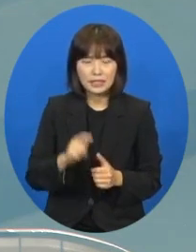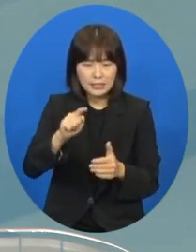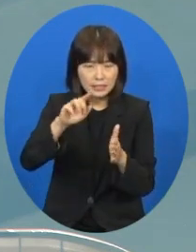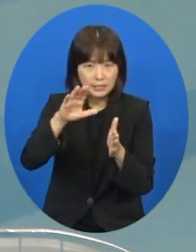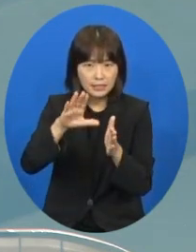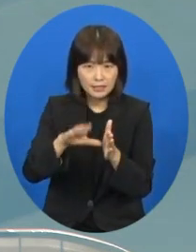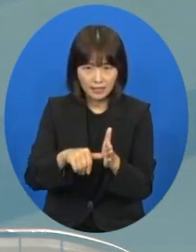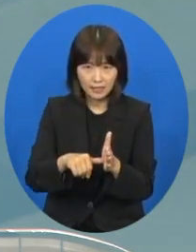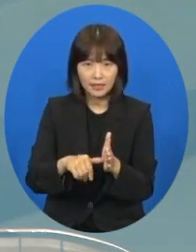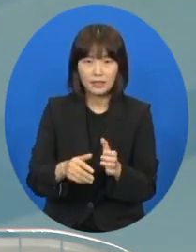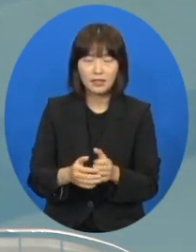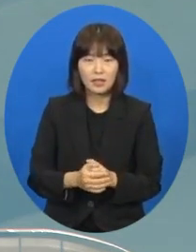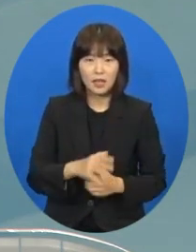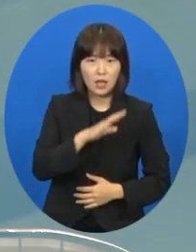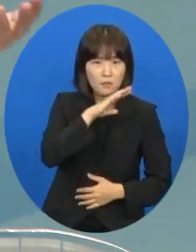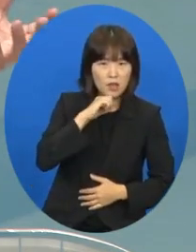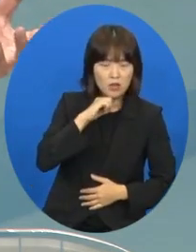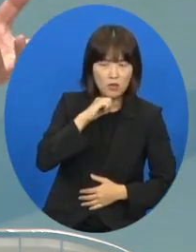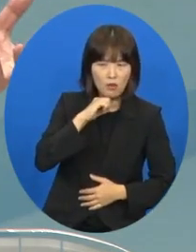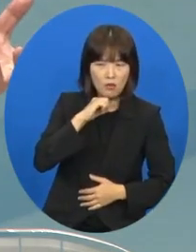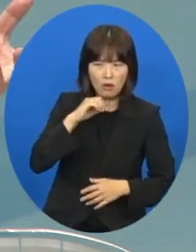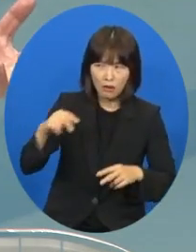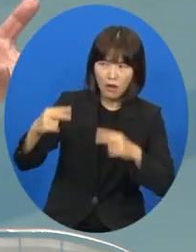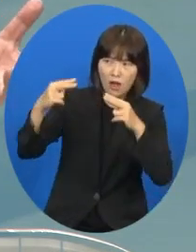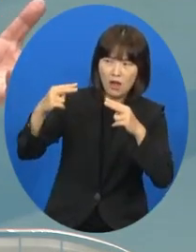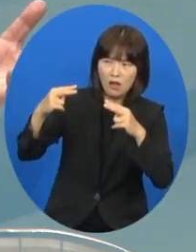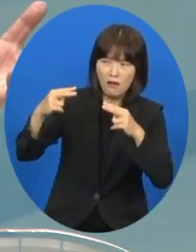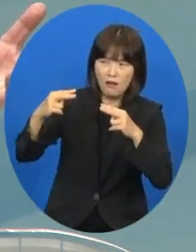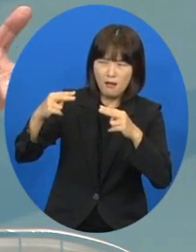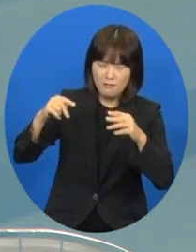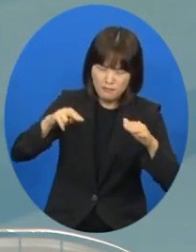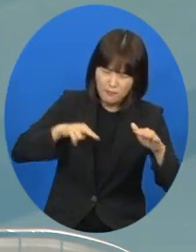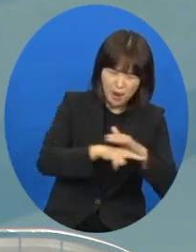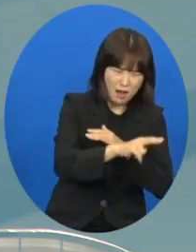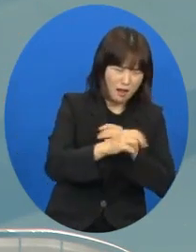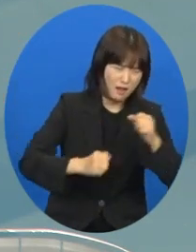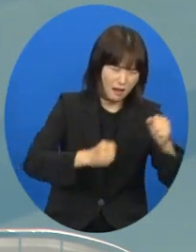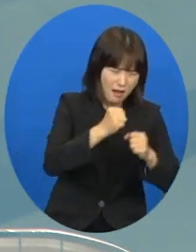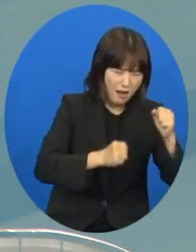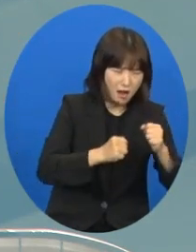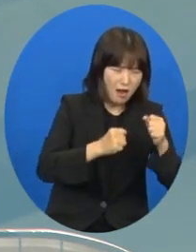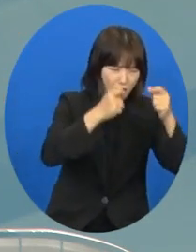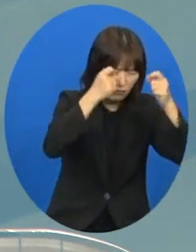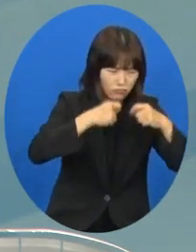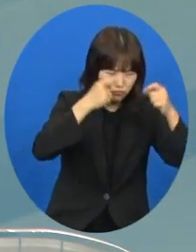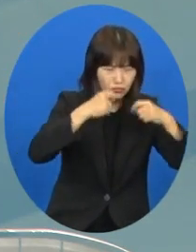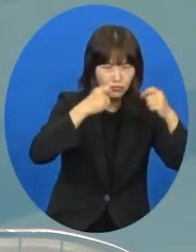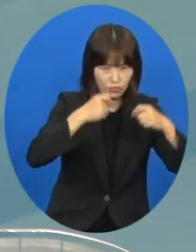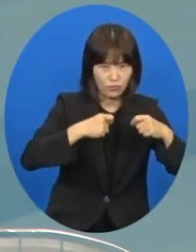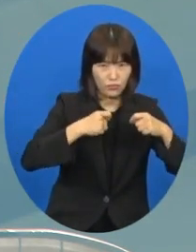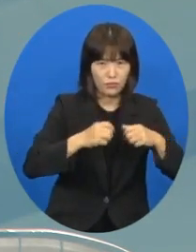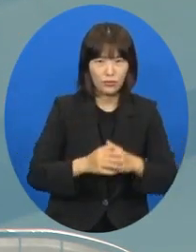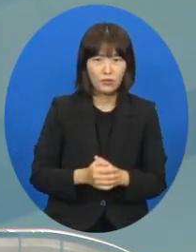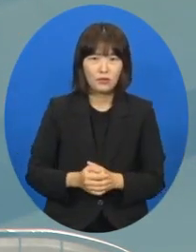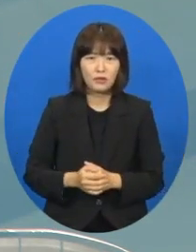그때 베드로가 그냥 뛰쳐나가서 통곡을 하고 울어요. 자, 여러분, 예수님이